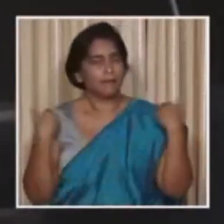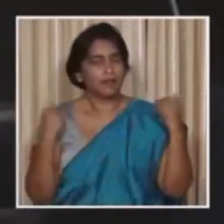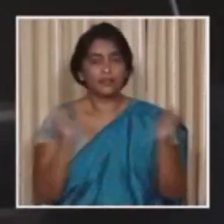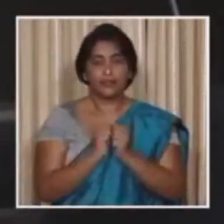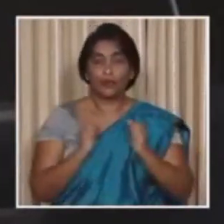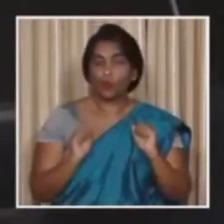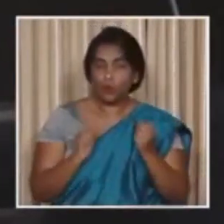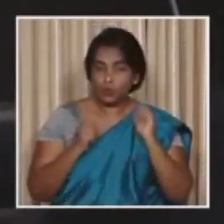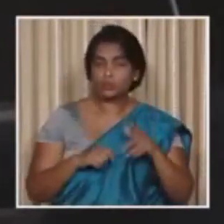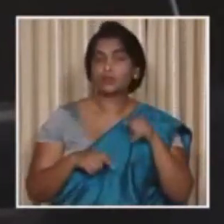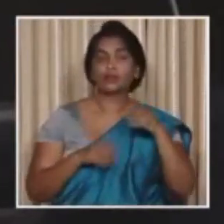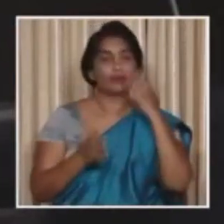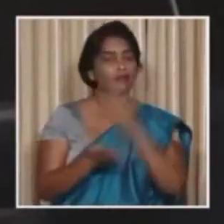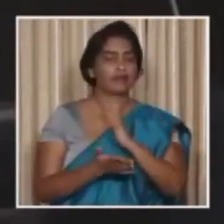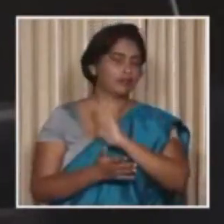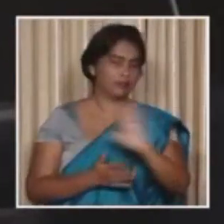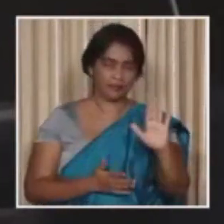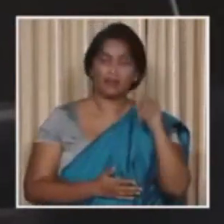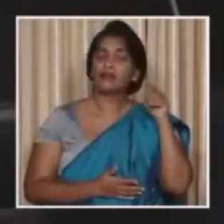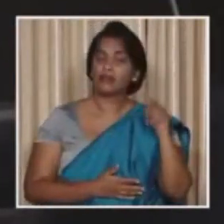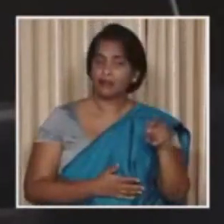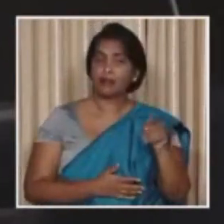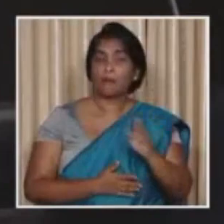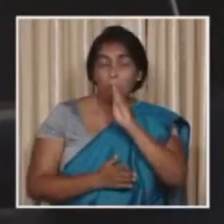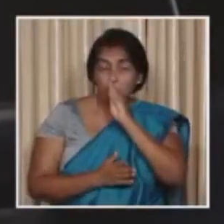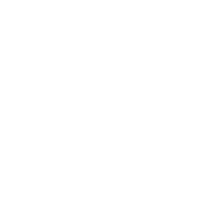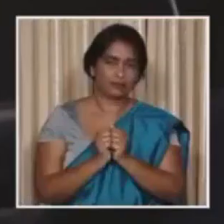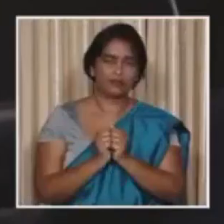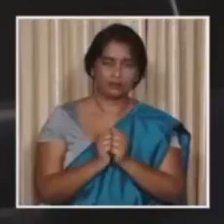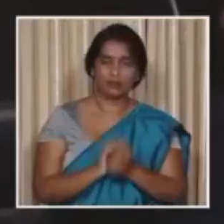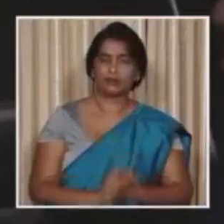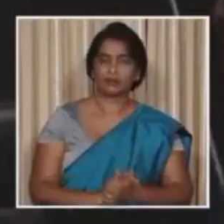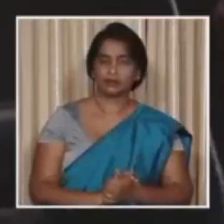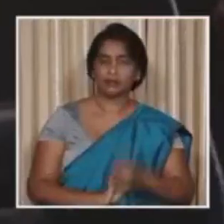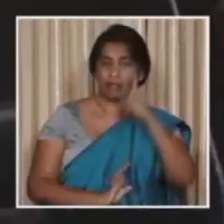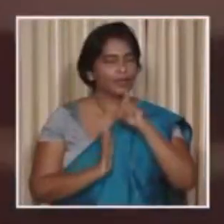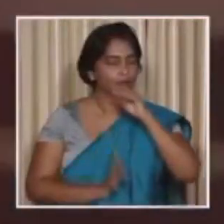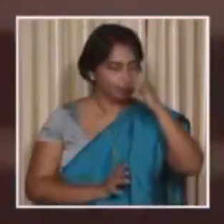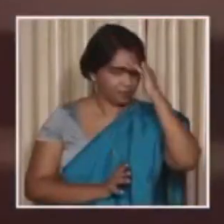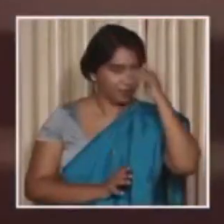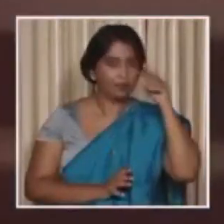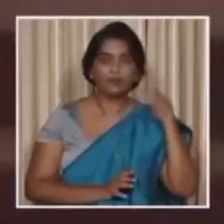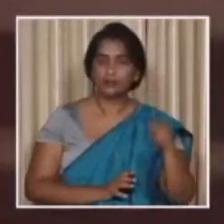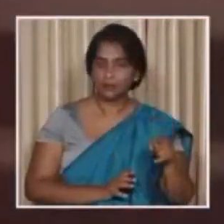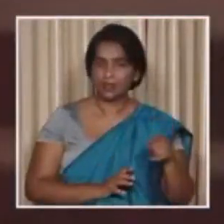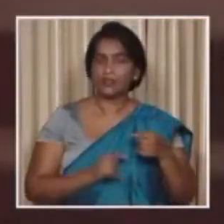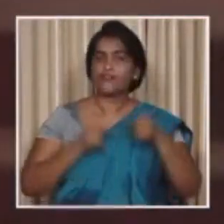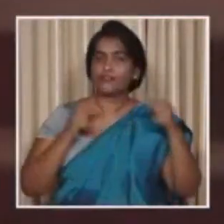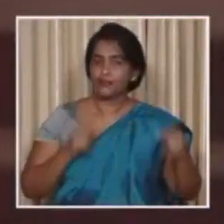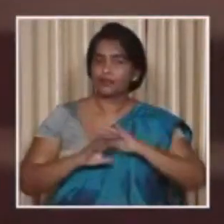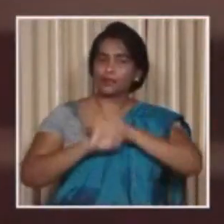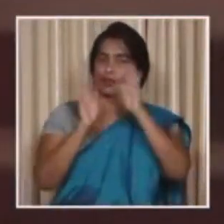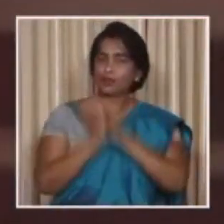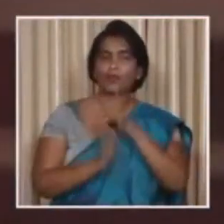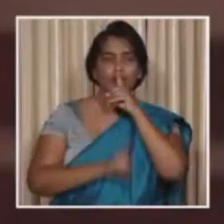කරගන්න දරන උත්සාහය නවත්තන්න එපා ඒක ඒක පාපසහගත උත්සාහයක් කහ ගහනවා මේ විපක්ෂයේ හැමෝම